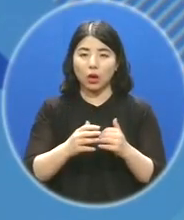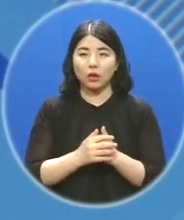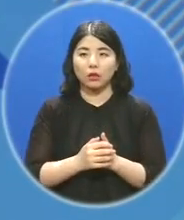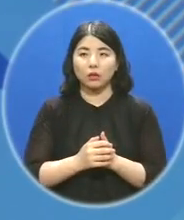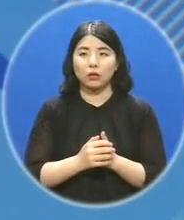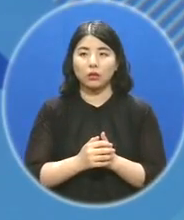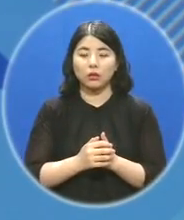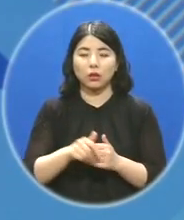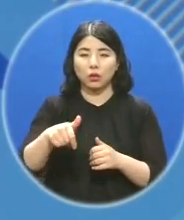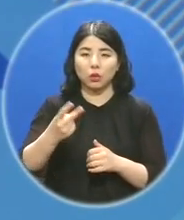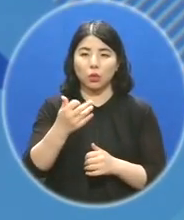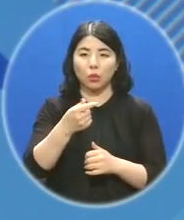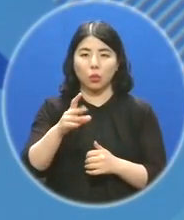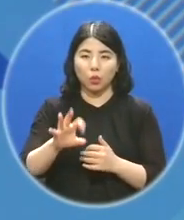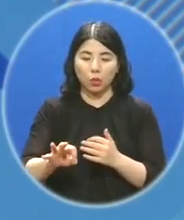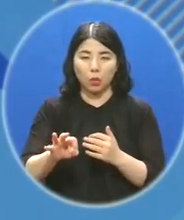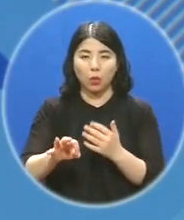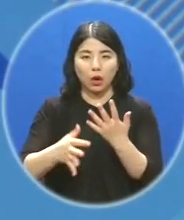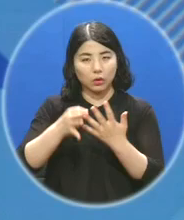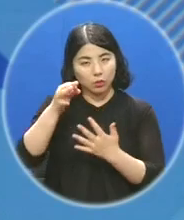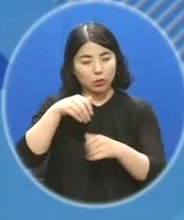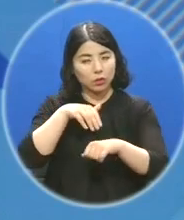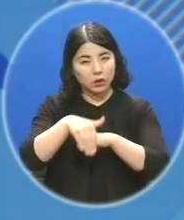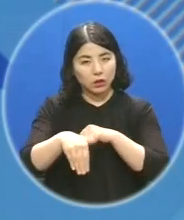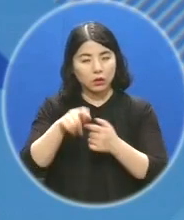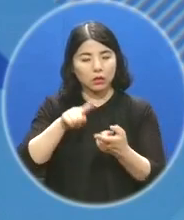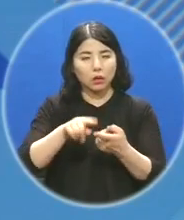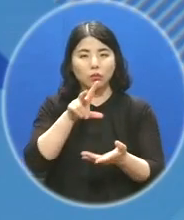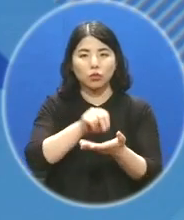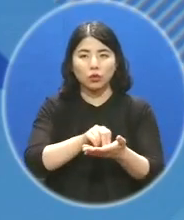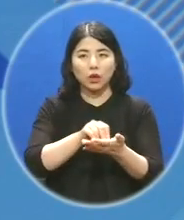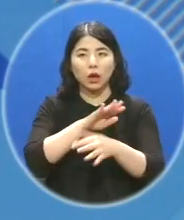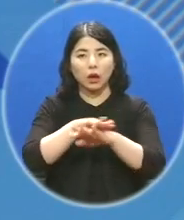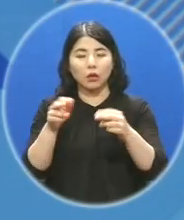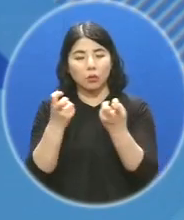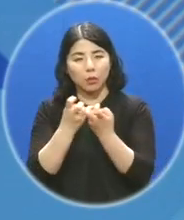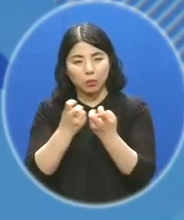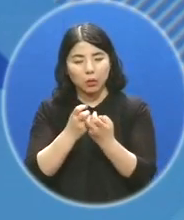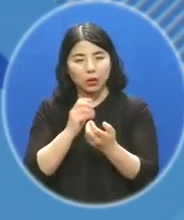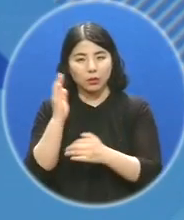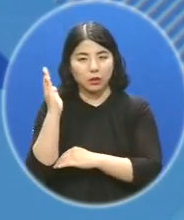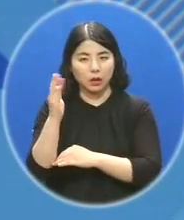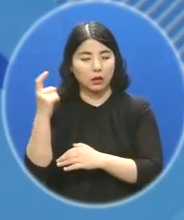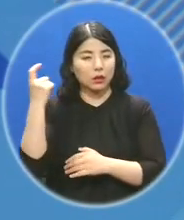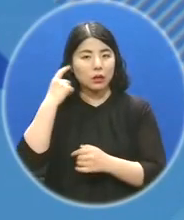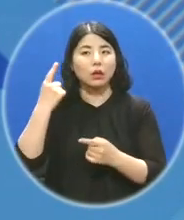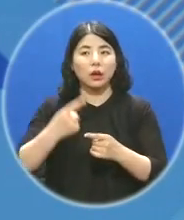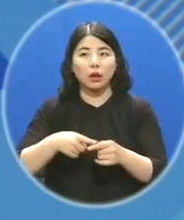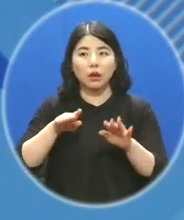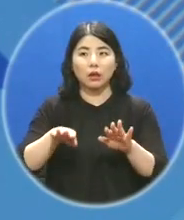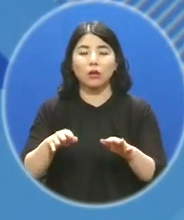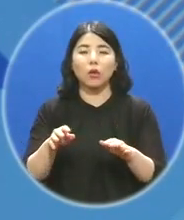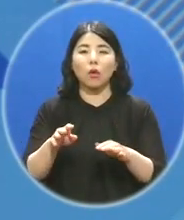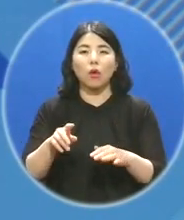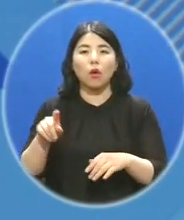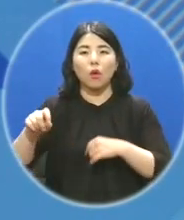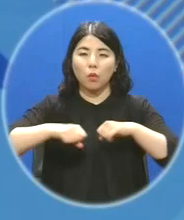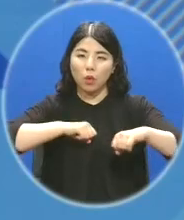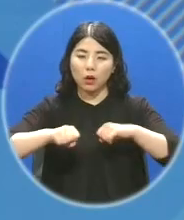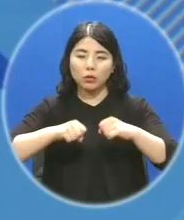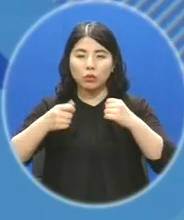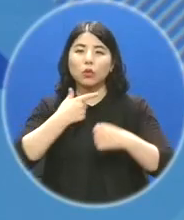선출 방식에 의한 의장 선거 문제와 대안에 대해서 그 이야기를 듣다가 지금 이제 이렇게 어떤 의정